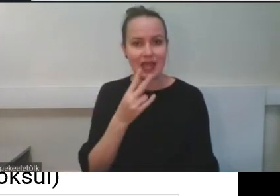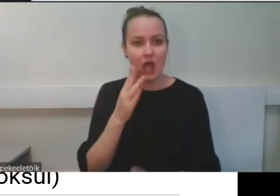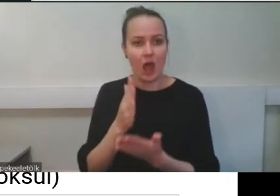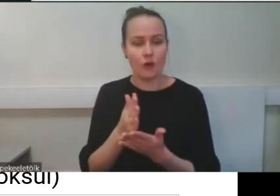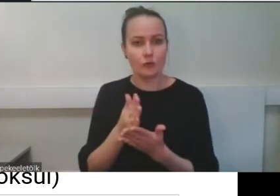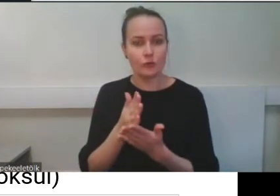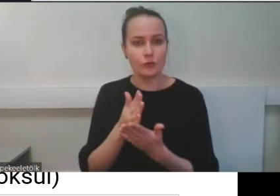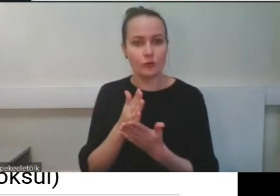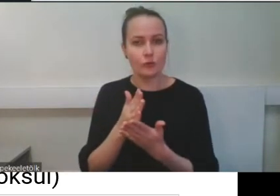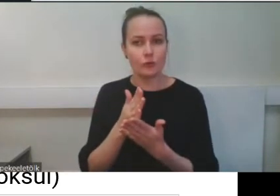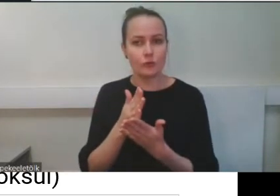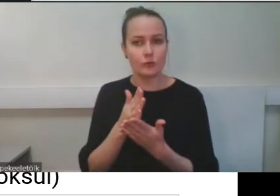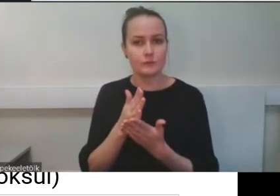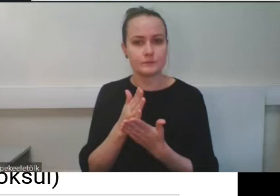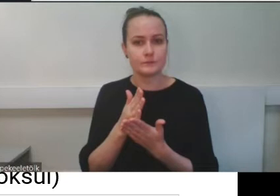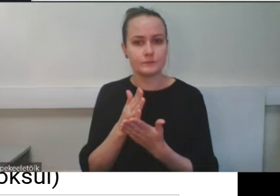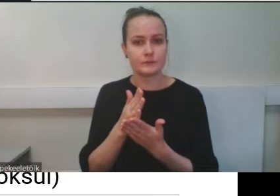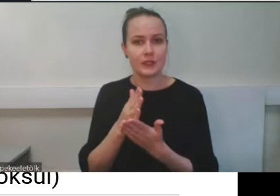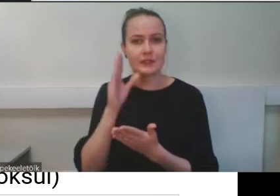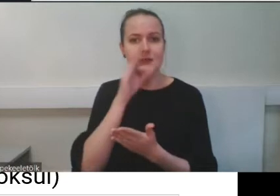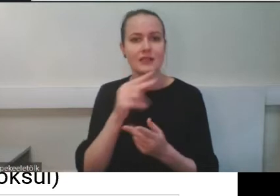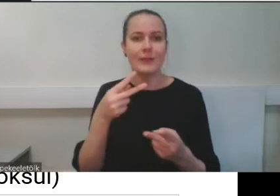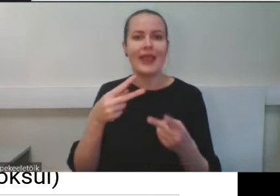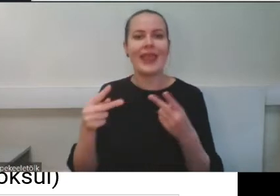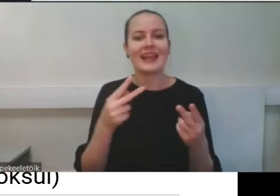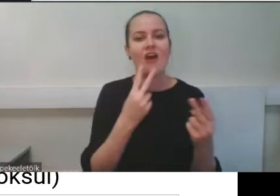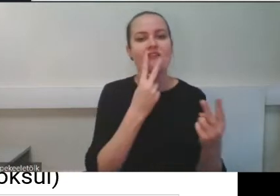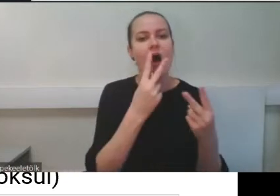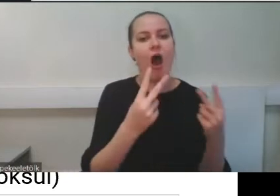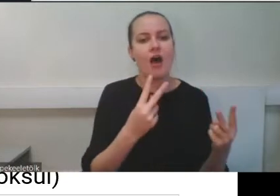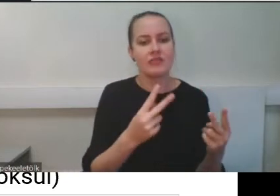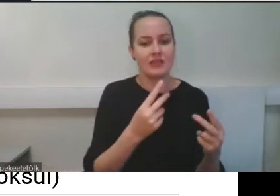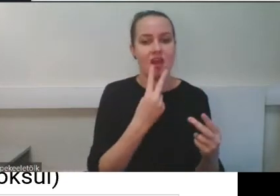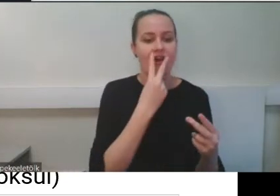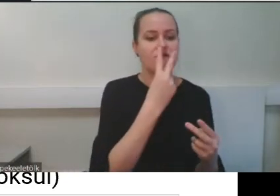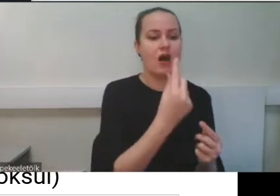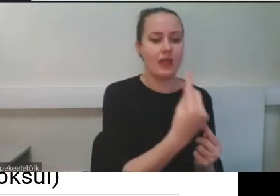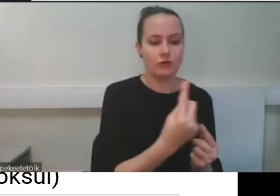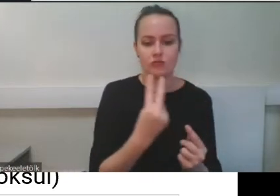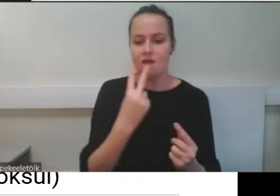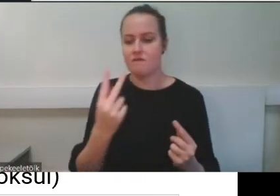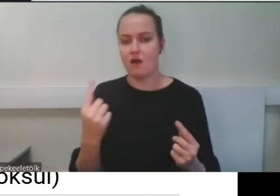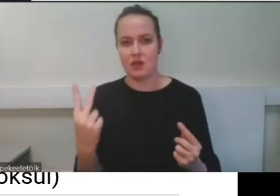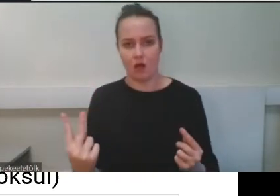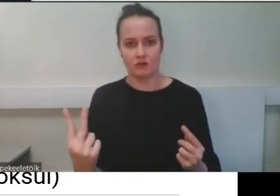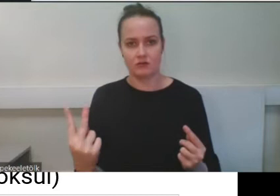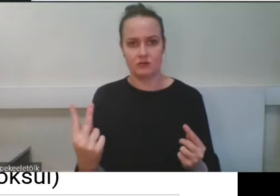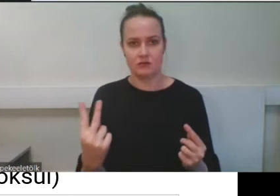psüühikäire on siin ikkagi olnud pidevalt siis selline suurem põhjus.